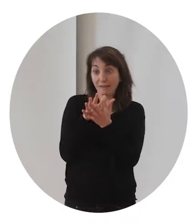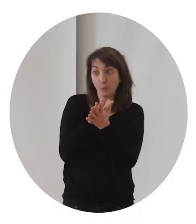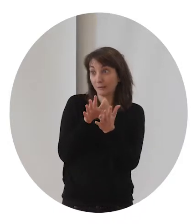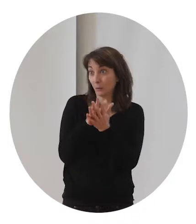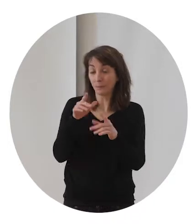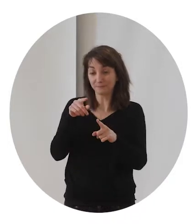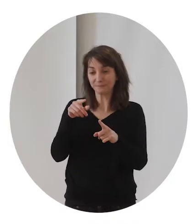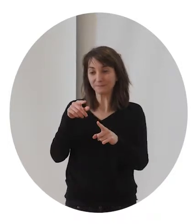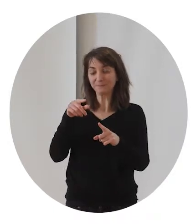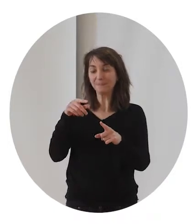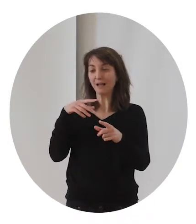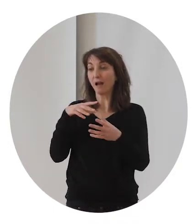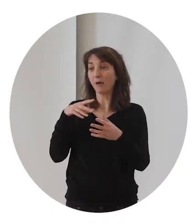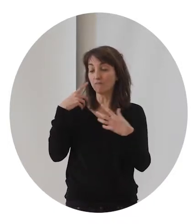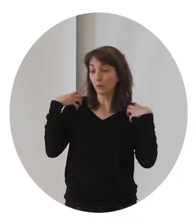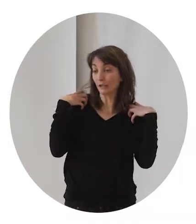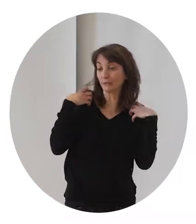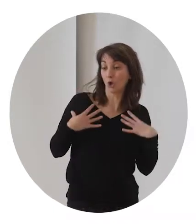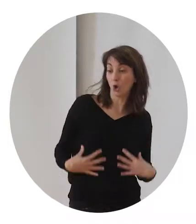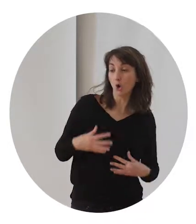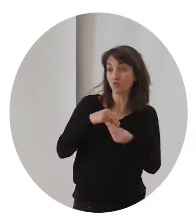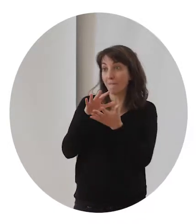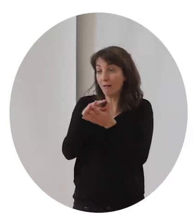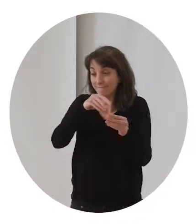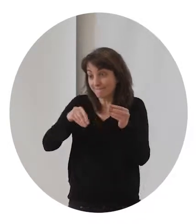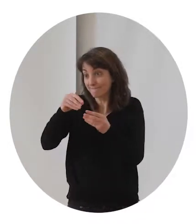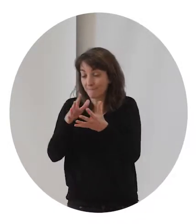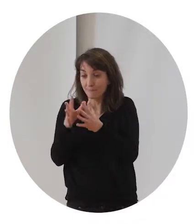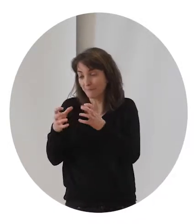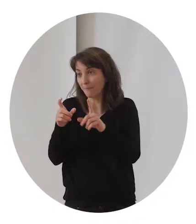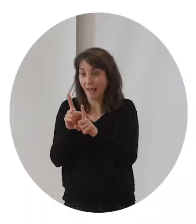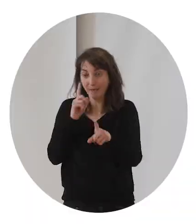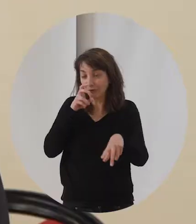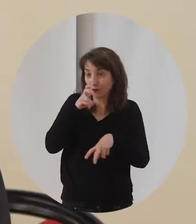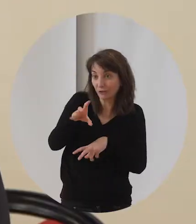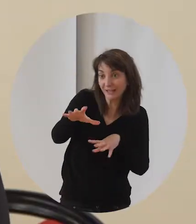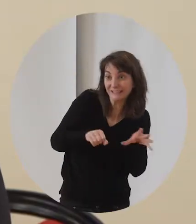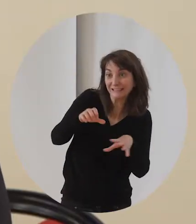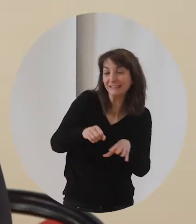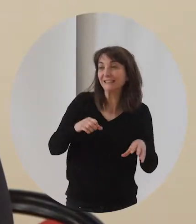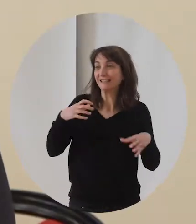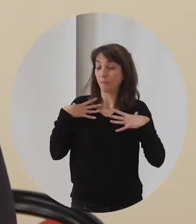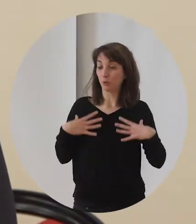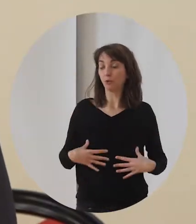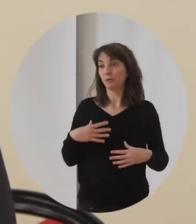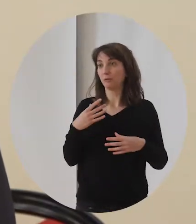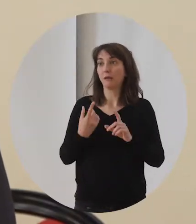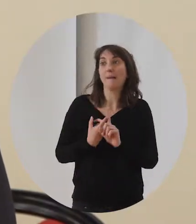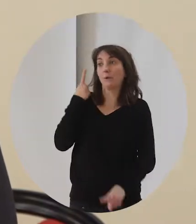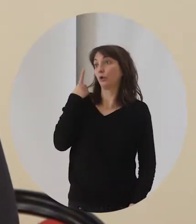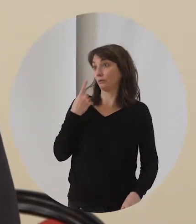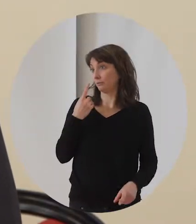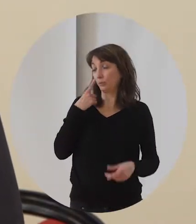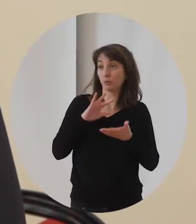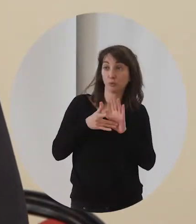la manipulation par exemple, ou que ce soit dans la motricité un peu plus globale en position debout, la posture contenante va